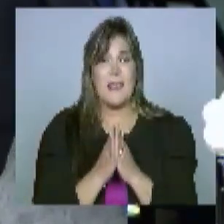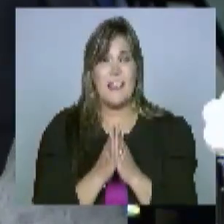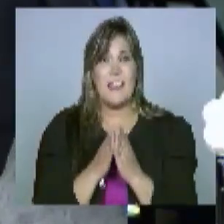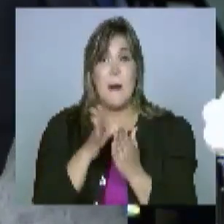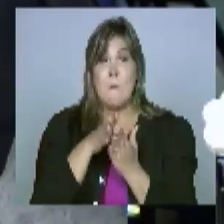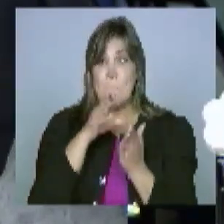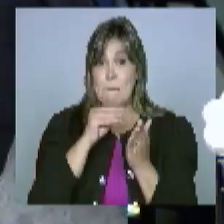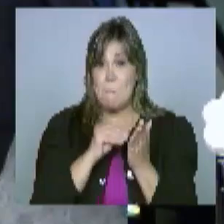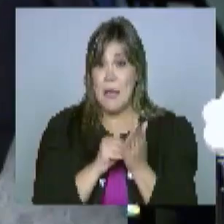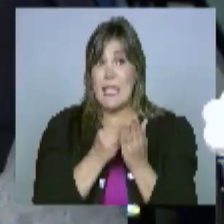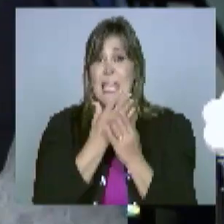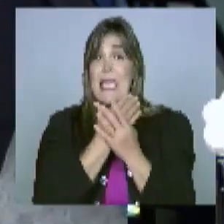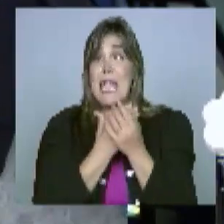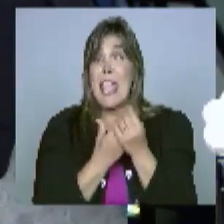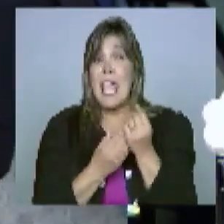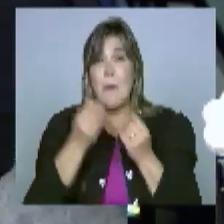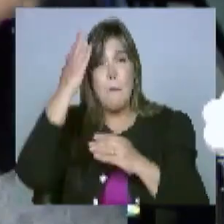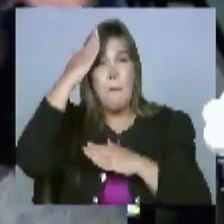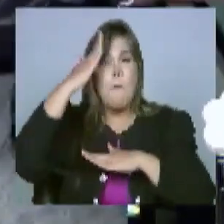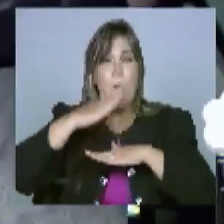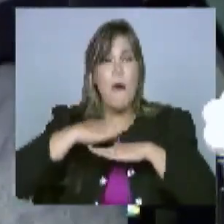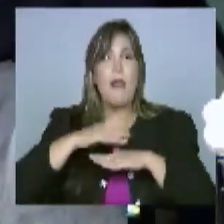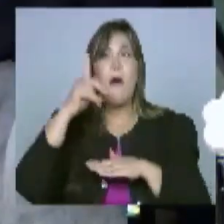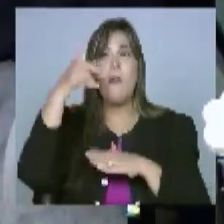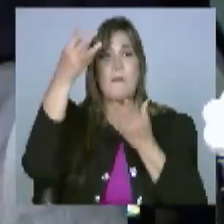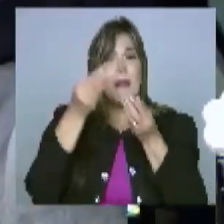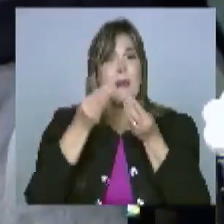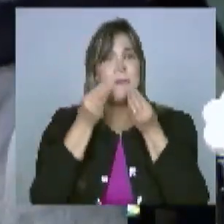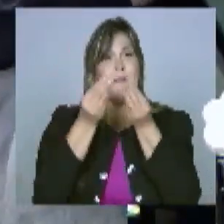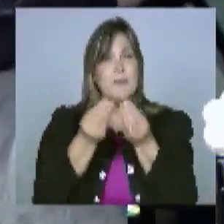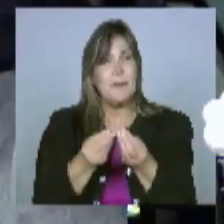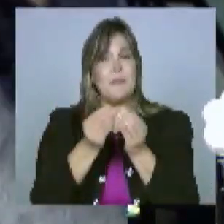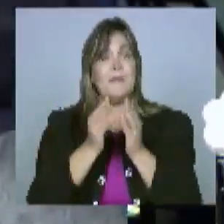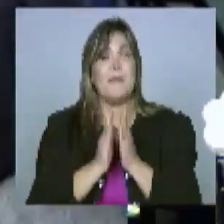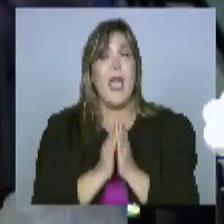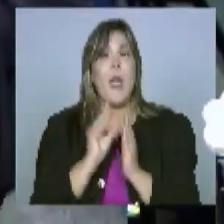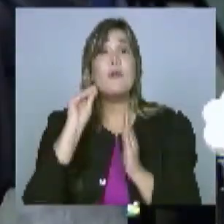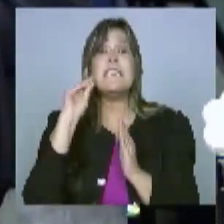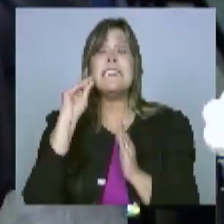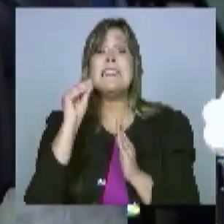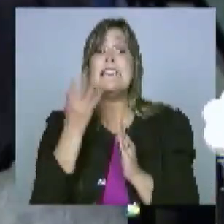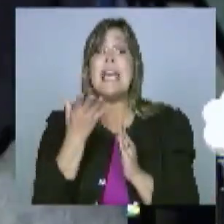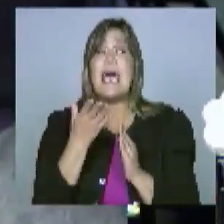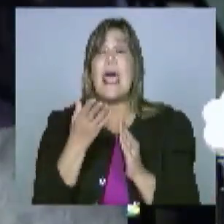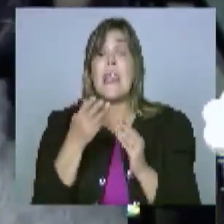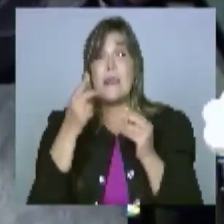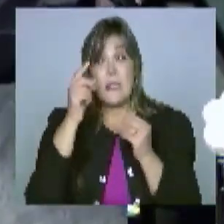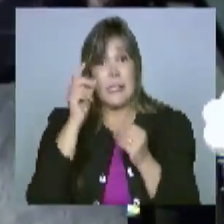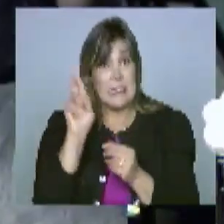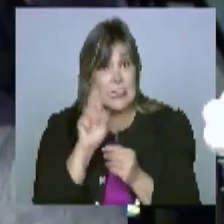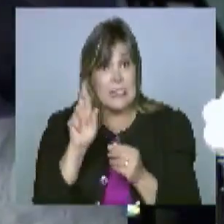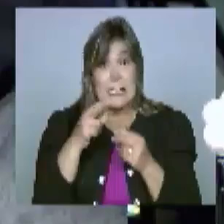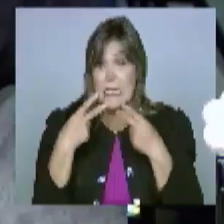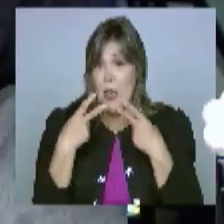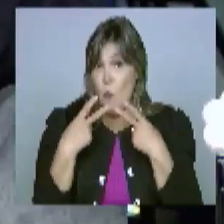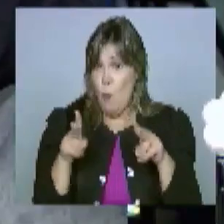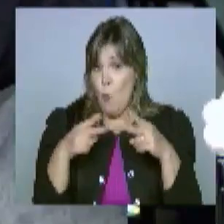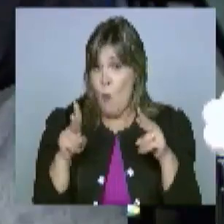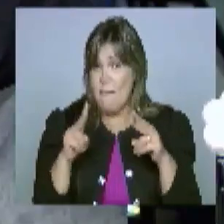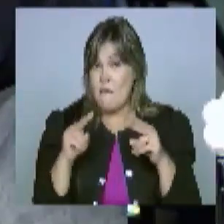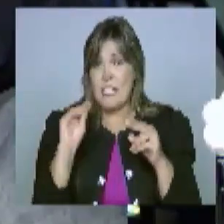الانجاب كبركه الهيه الى ان نصل الى وسائل الانجاب المتعدده ما هو مسموح وما هو غير